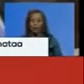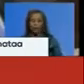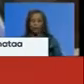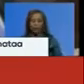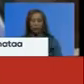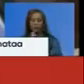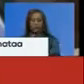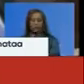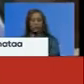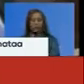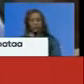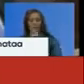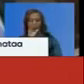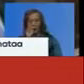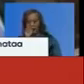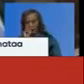ድርጅታችን ኢህአዴግ